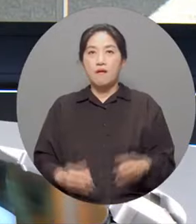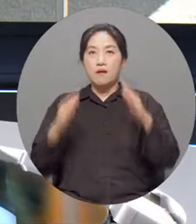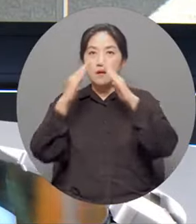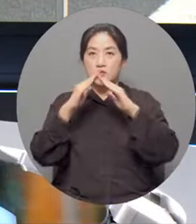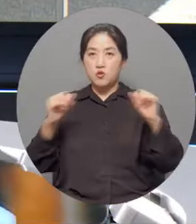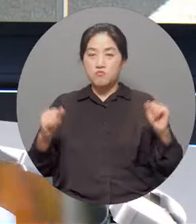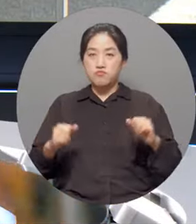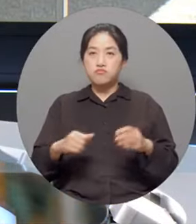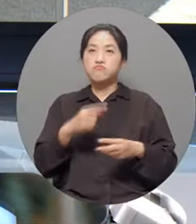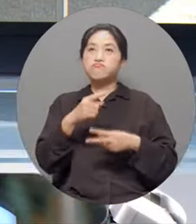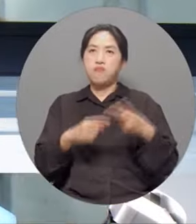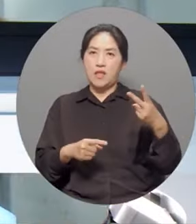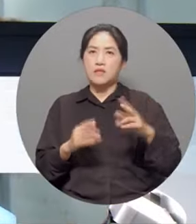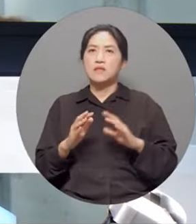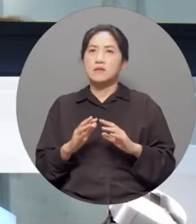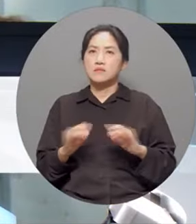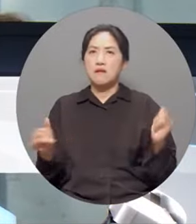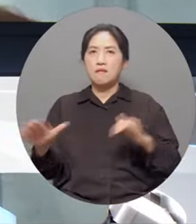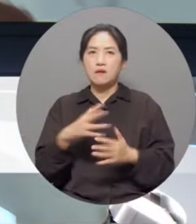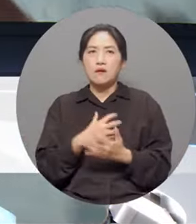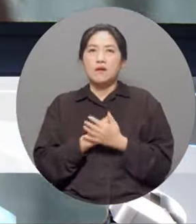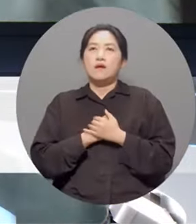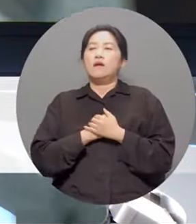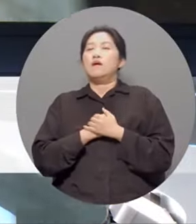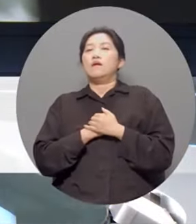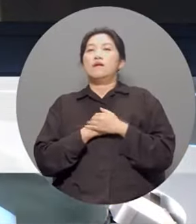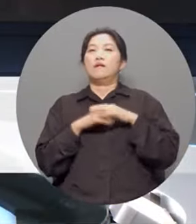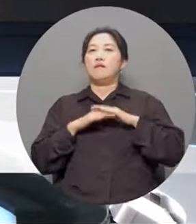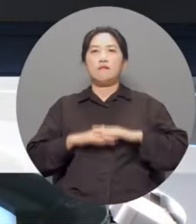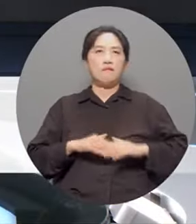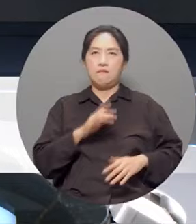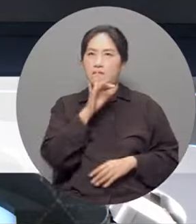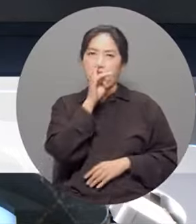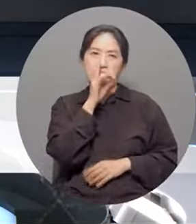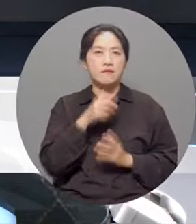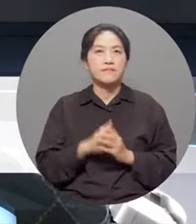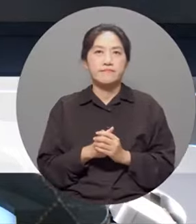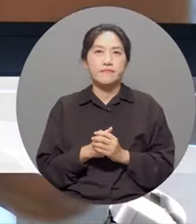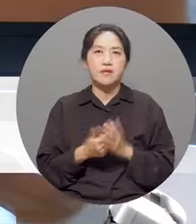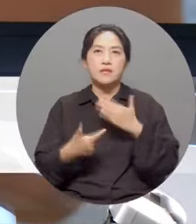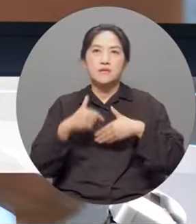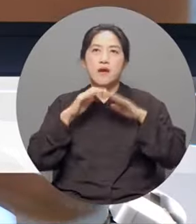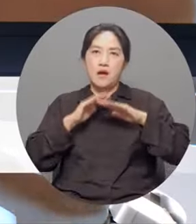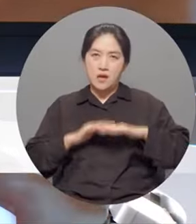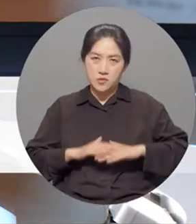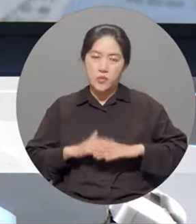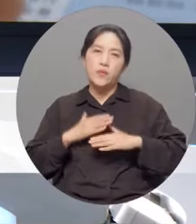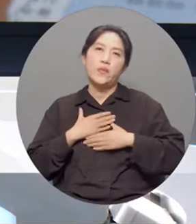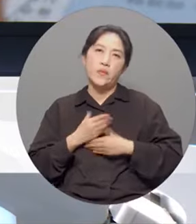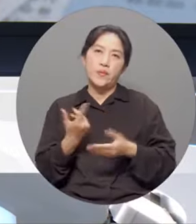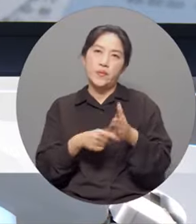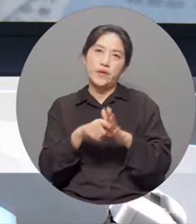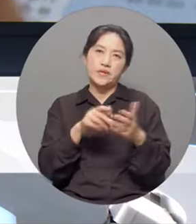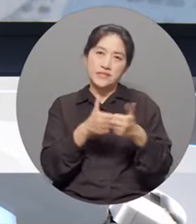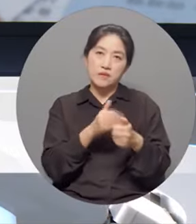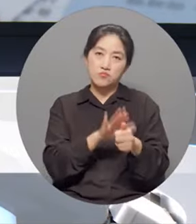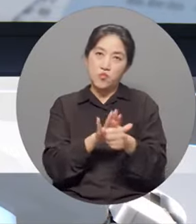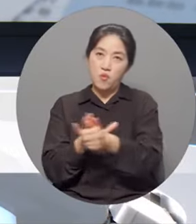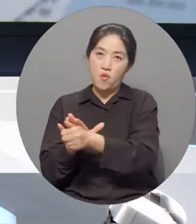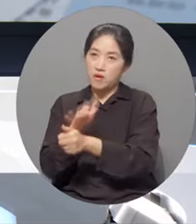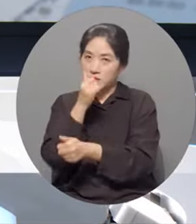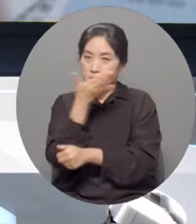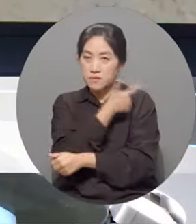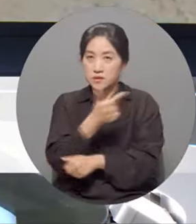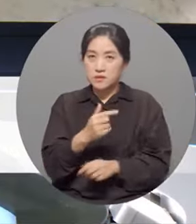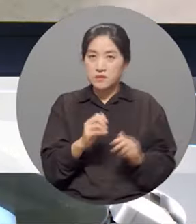전북 부안 주민들은 여전히 놀란 가슴을 진정시키지 못하고 있습니다. 심리 안정을 위한 상담도 지원되고 있지만